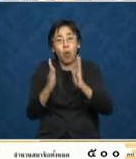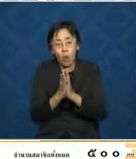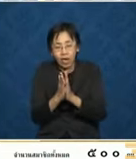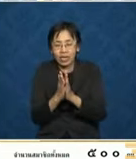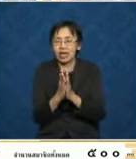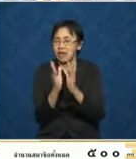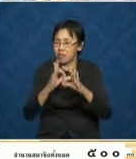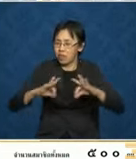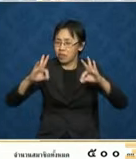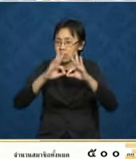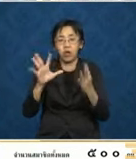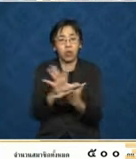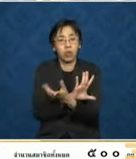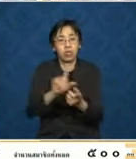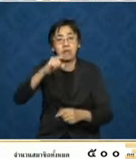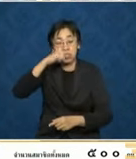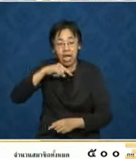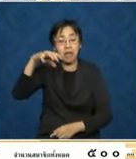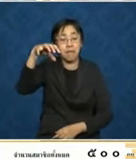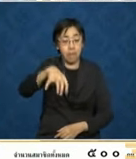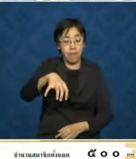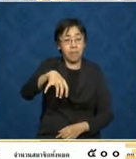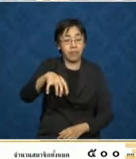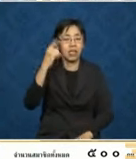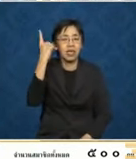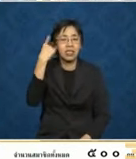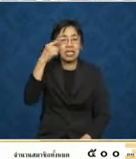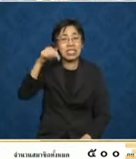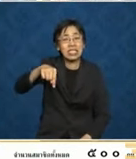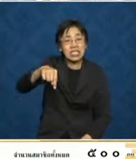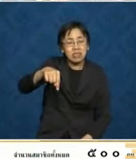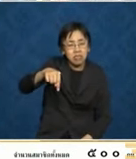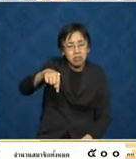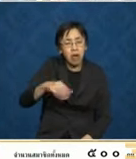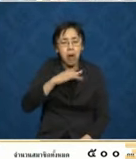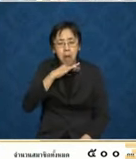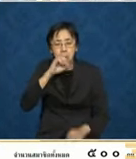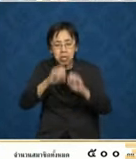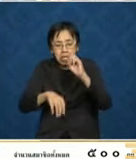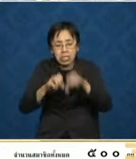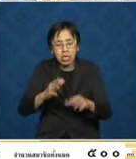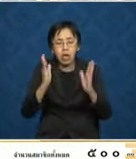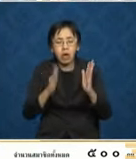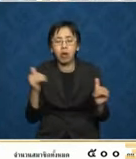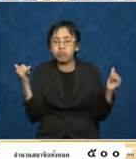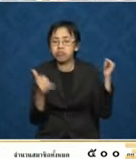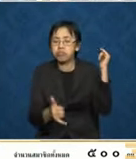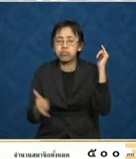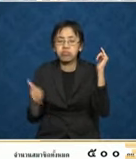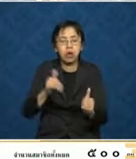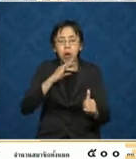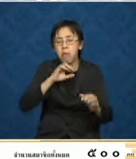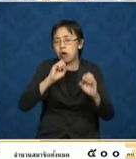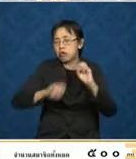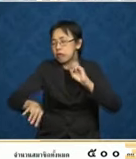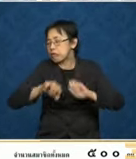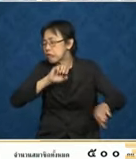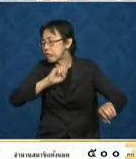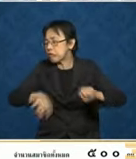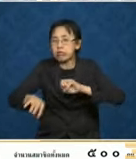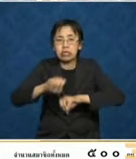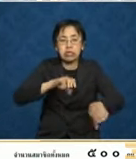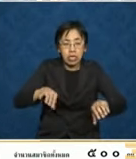างวัฒนธรรมไทยตั้งอยู่สถานที่แห่งนี้นะครับที่มีขยะจากหลากหลายแหล่งกำเนิดมารวมตัวกันประ